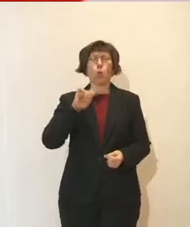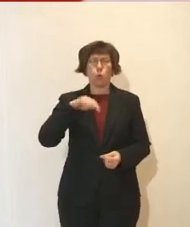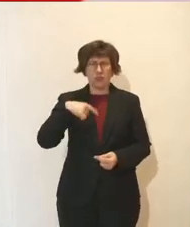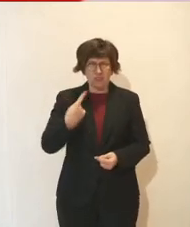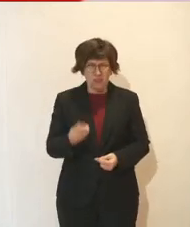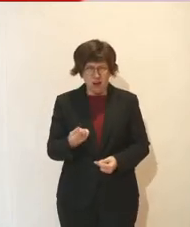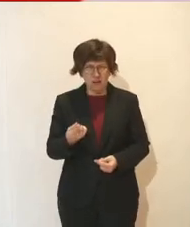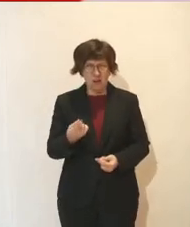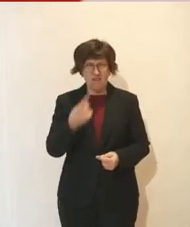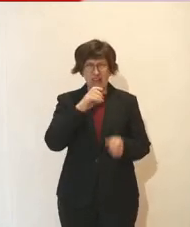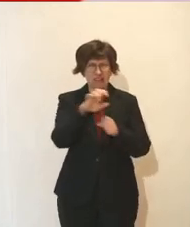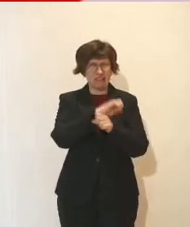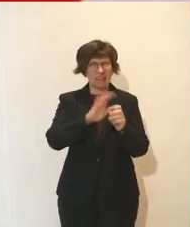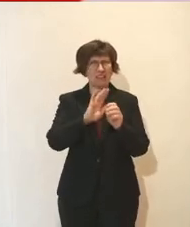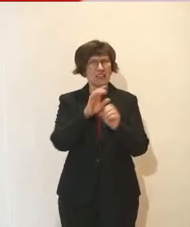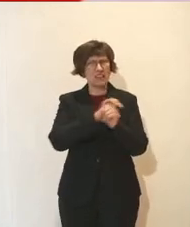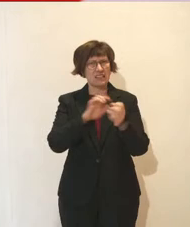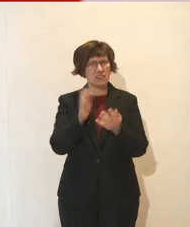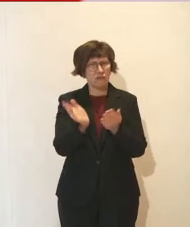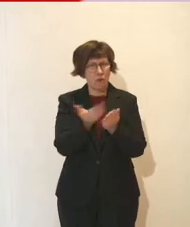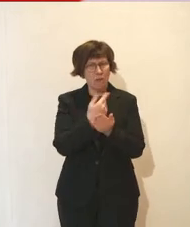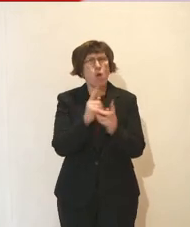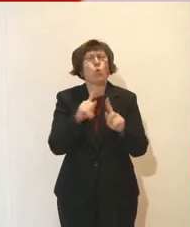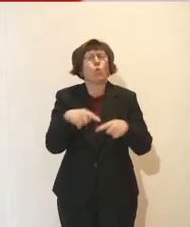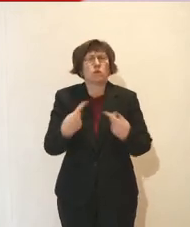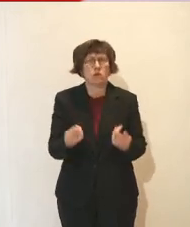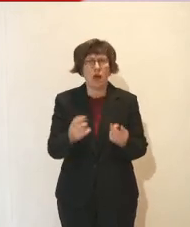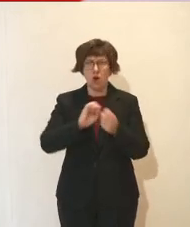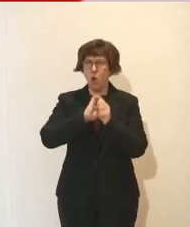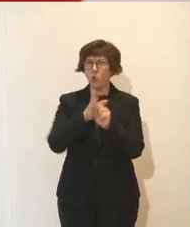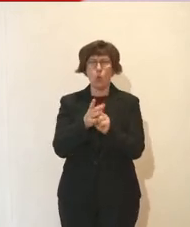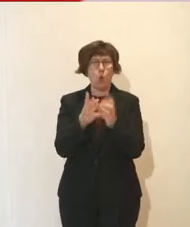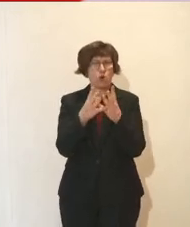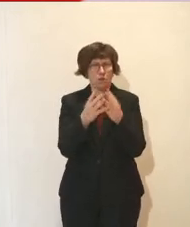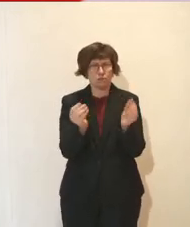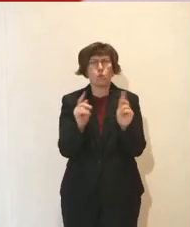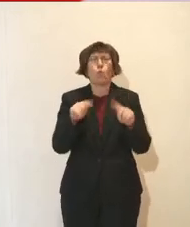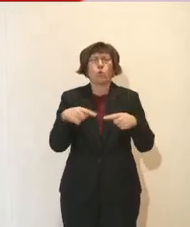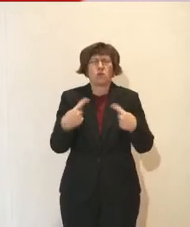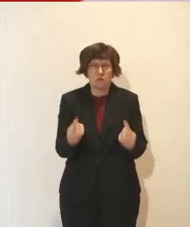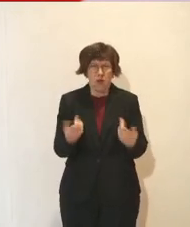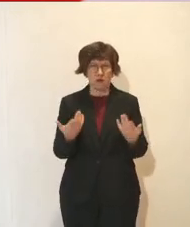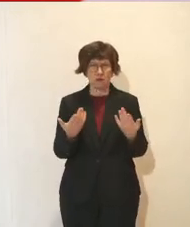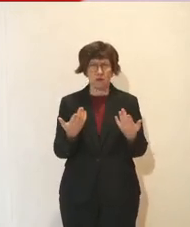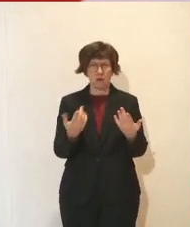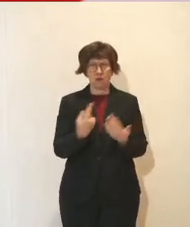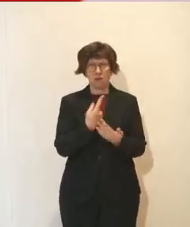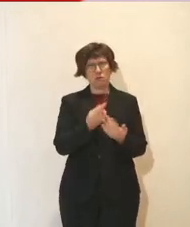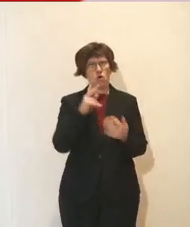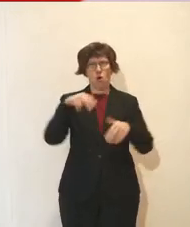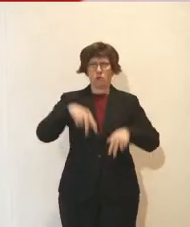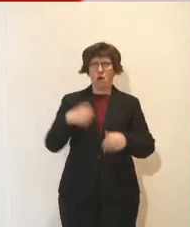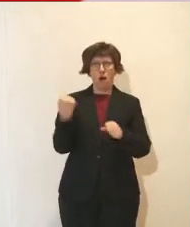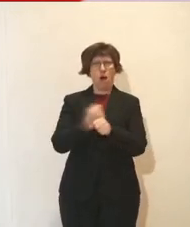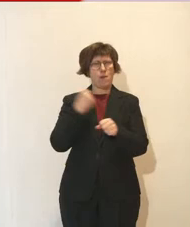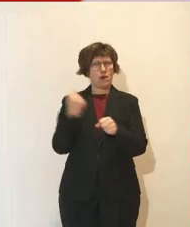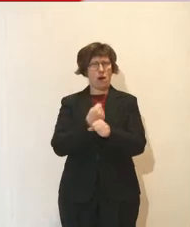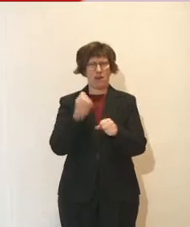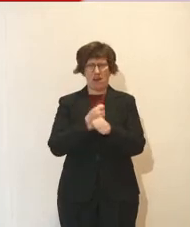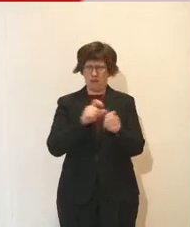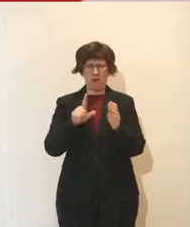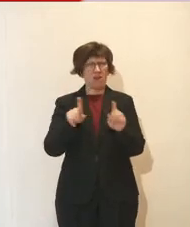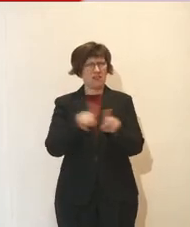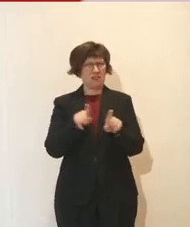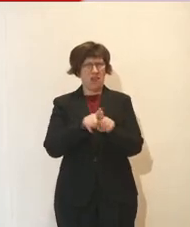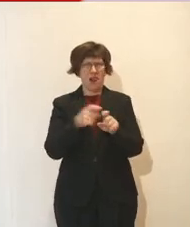ist wenn die krise vorbei ist wenn corona bekämpft ist was wir hoffen dann sind sie ja immer noch da dann leisten sie